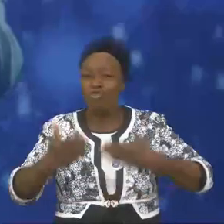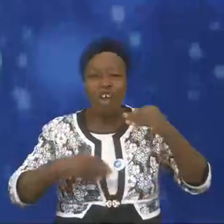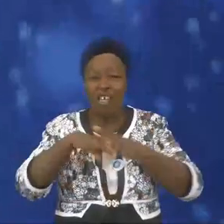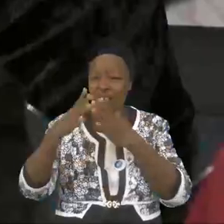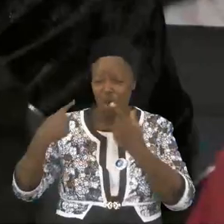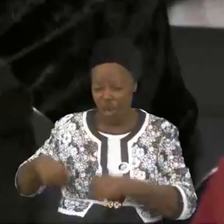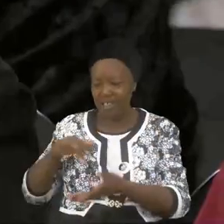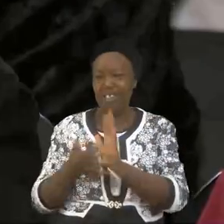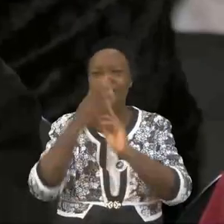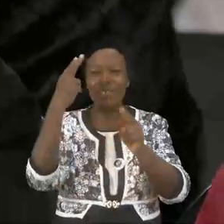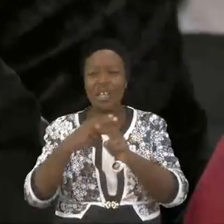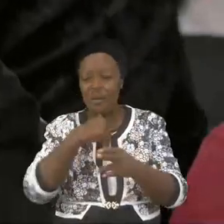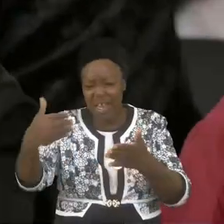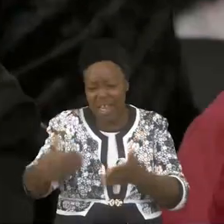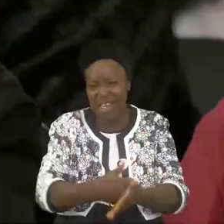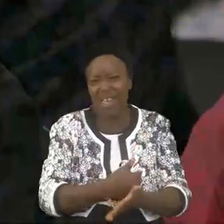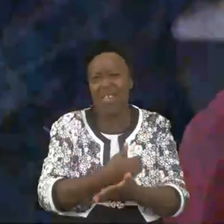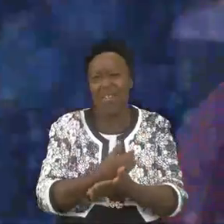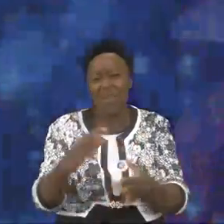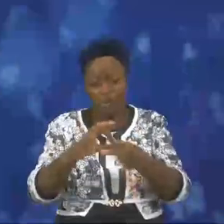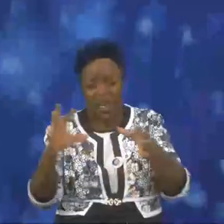Joie dans ton cœur.